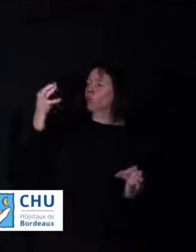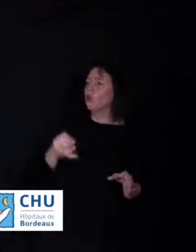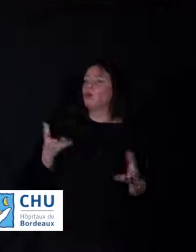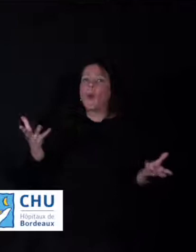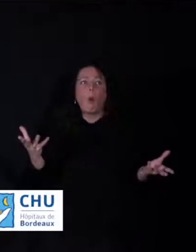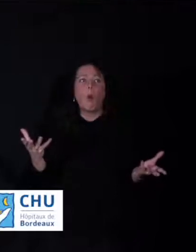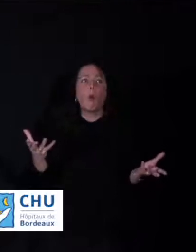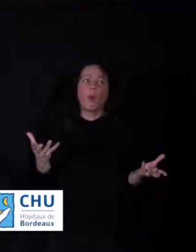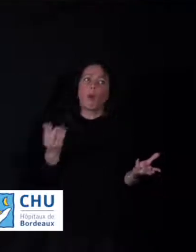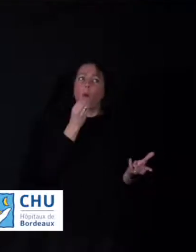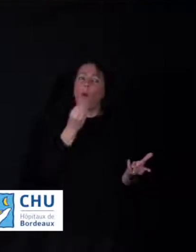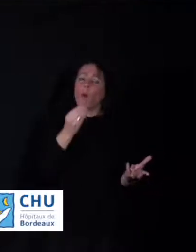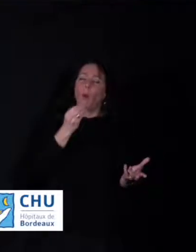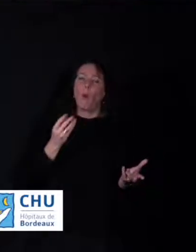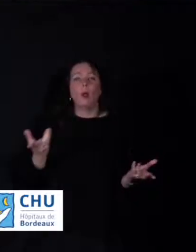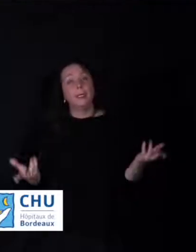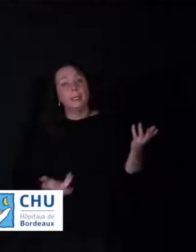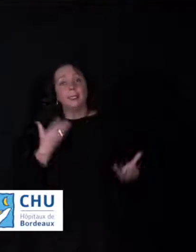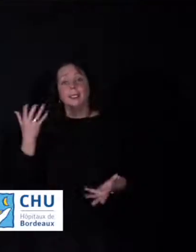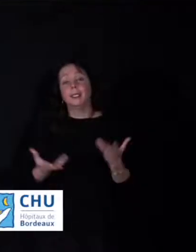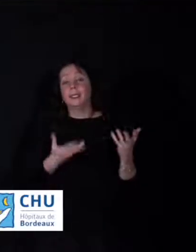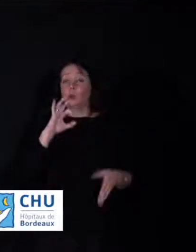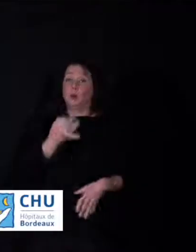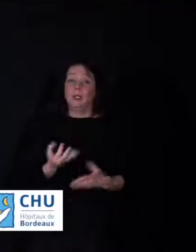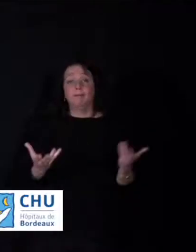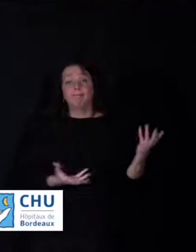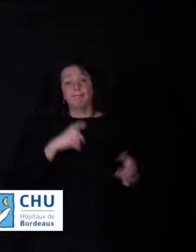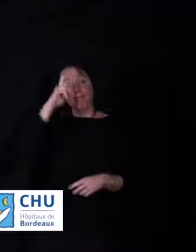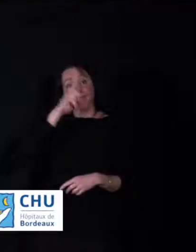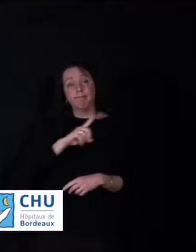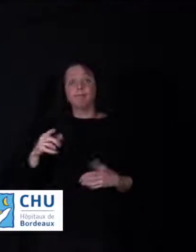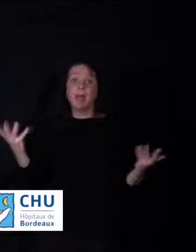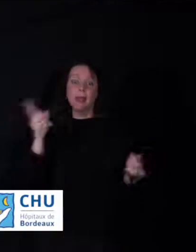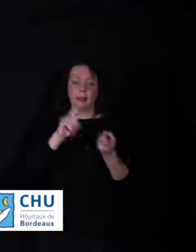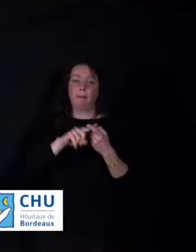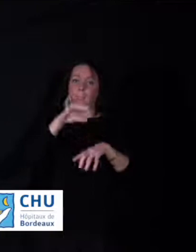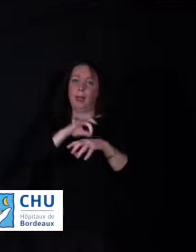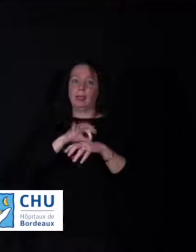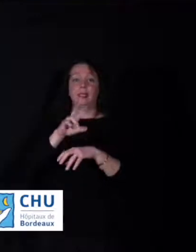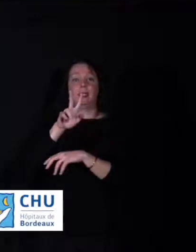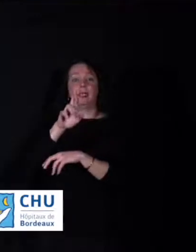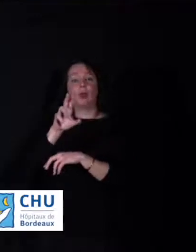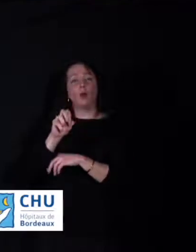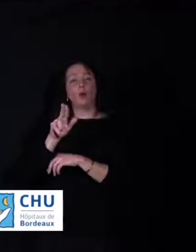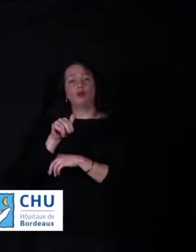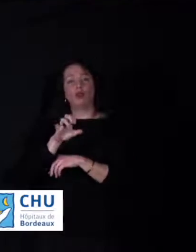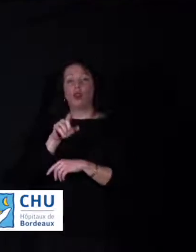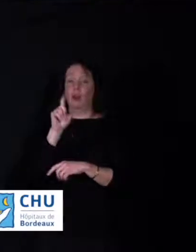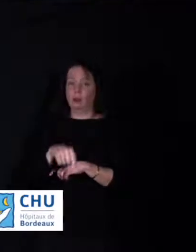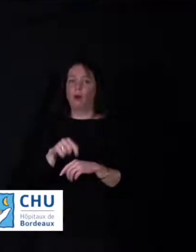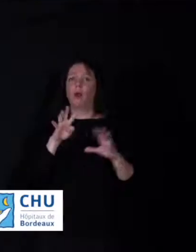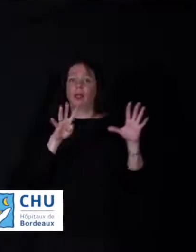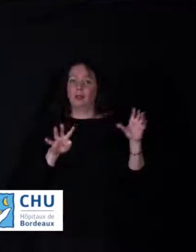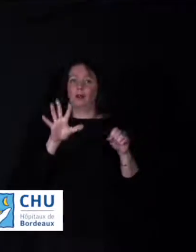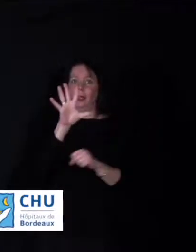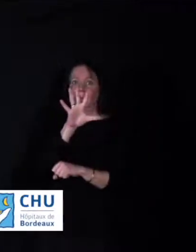c'est pas si mal. Oui, pourquoi pas. Mais pour la rougeole, il faudrait avoir une couverture vaccinale de